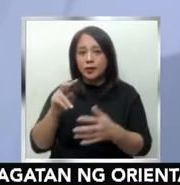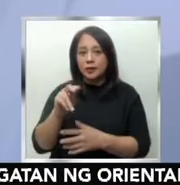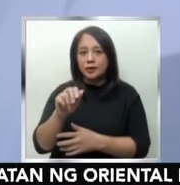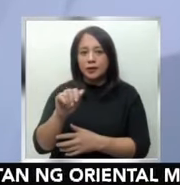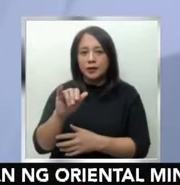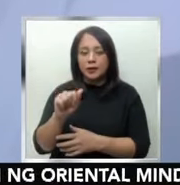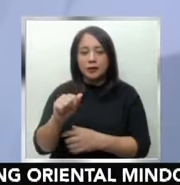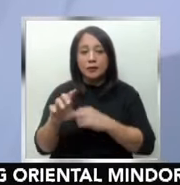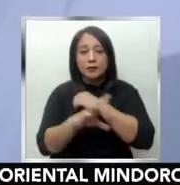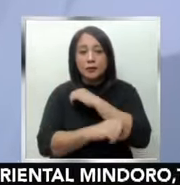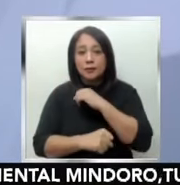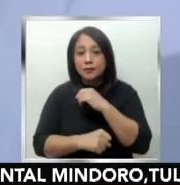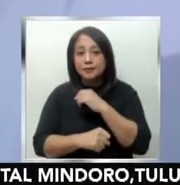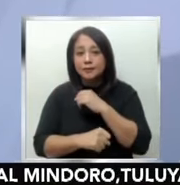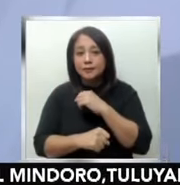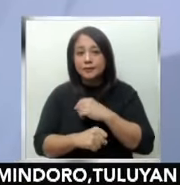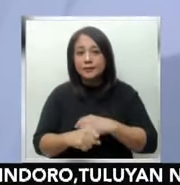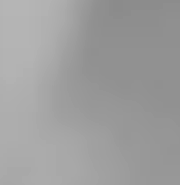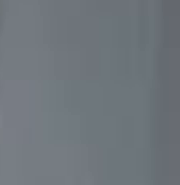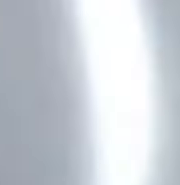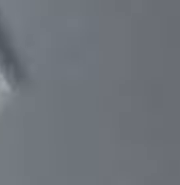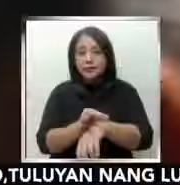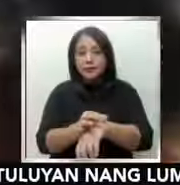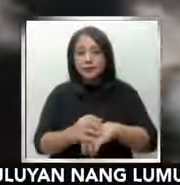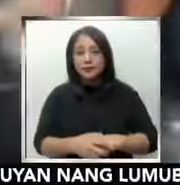watch nakatutok si Ian